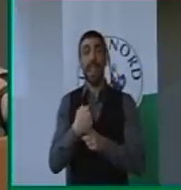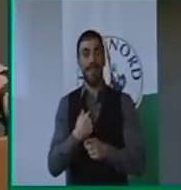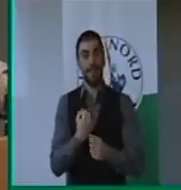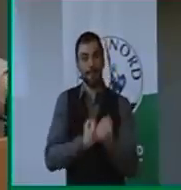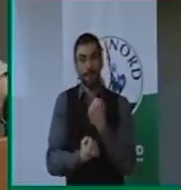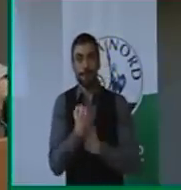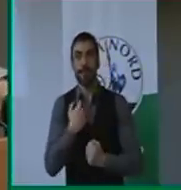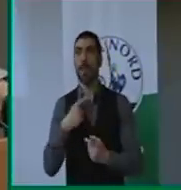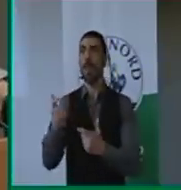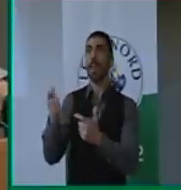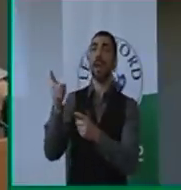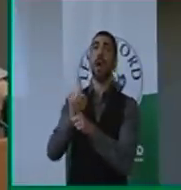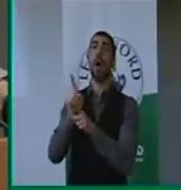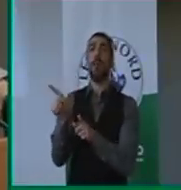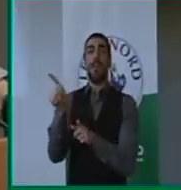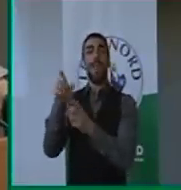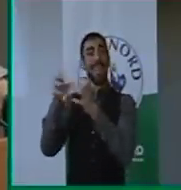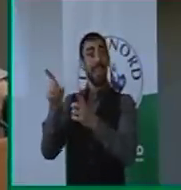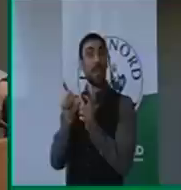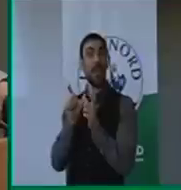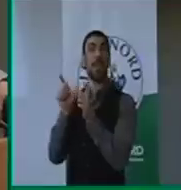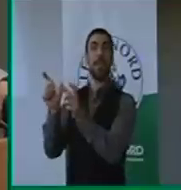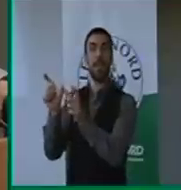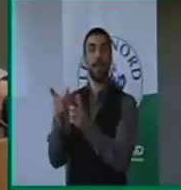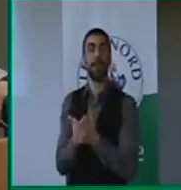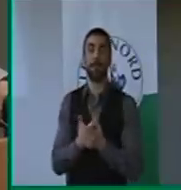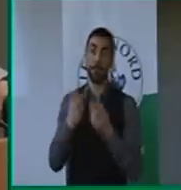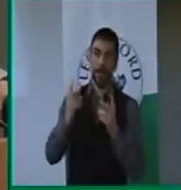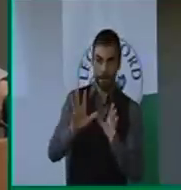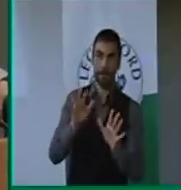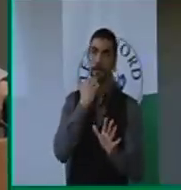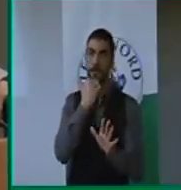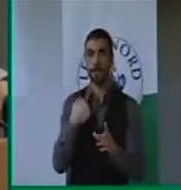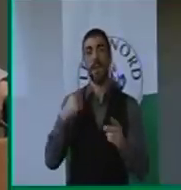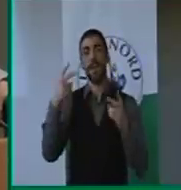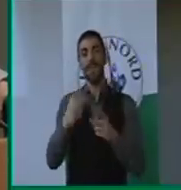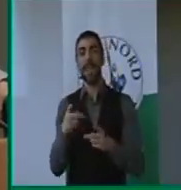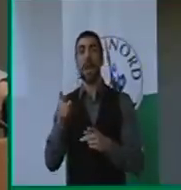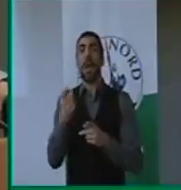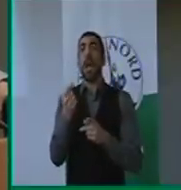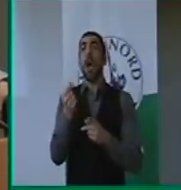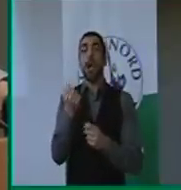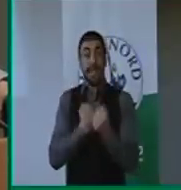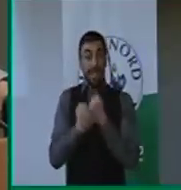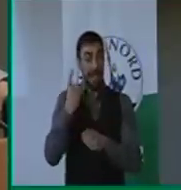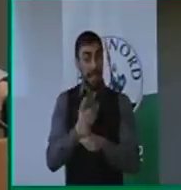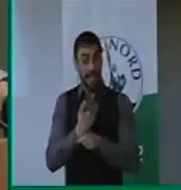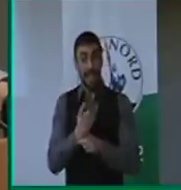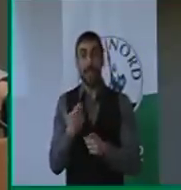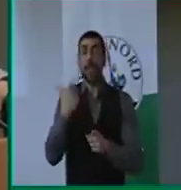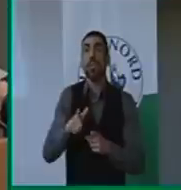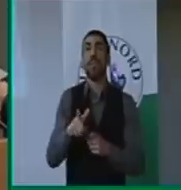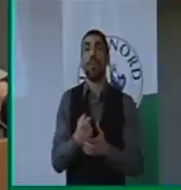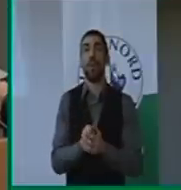sono costretti Cioè o meglio Pardon son costretti a contenere i costi visto che in